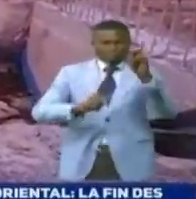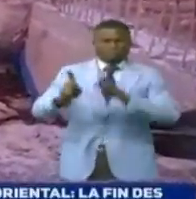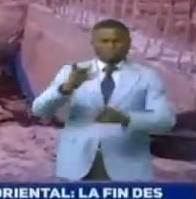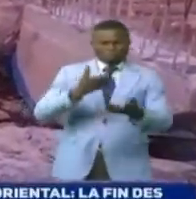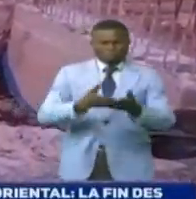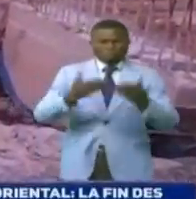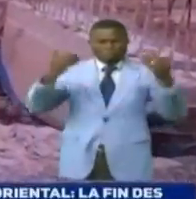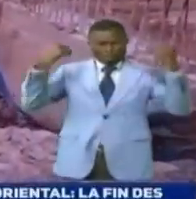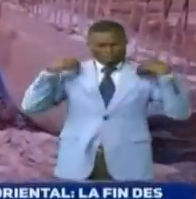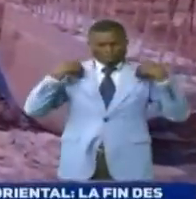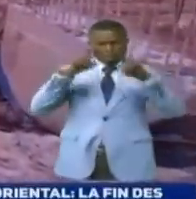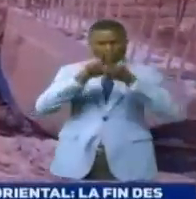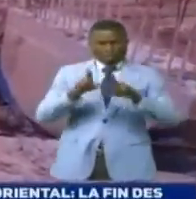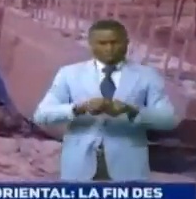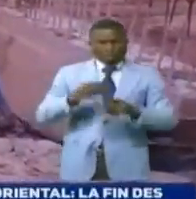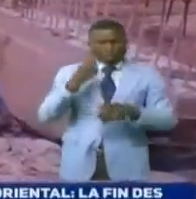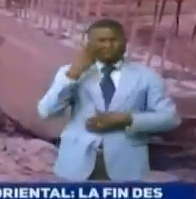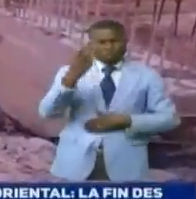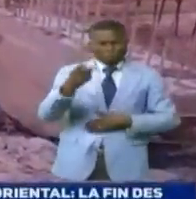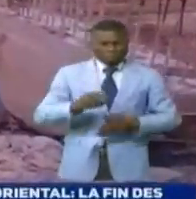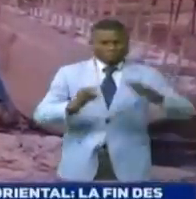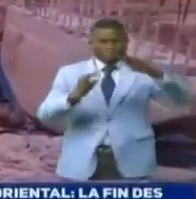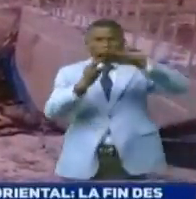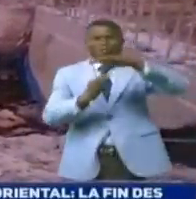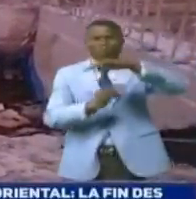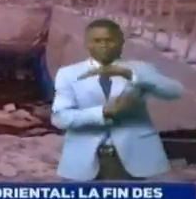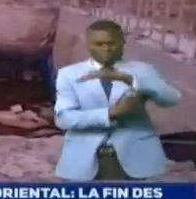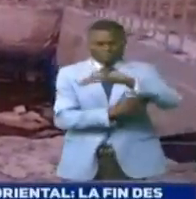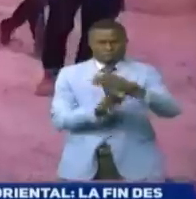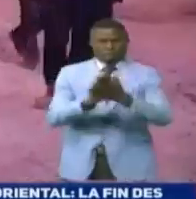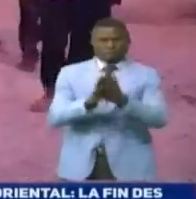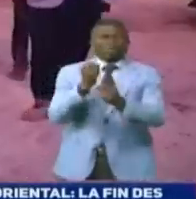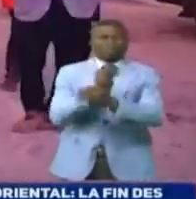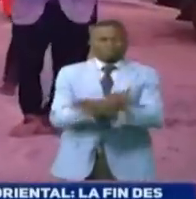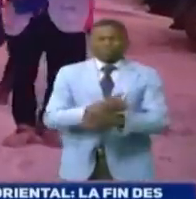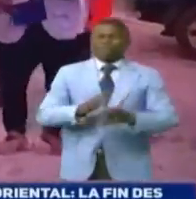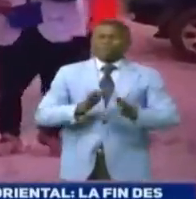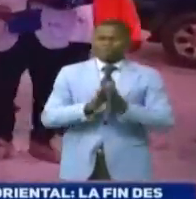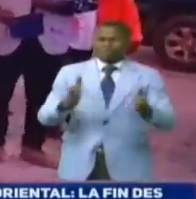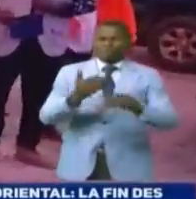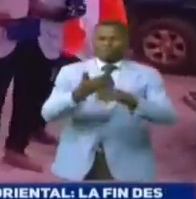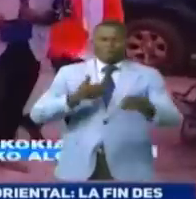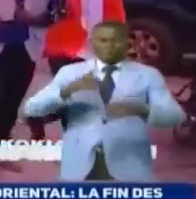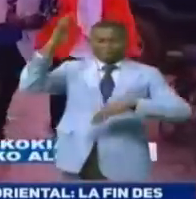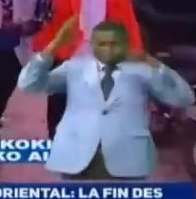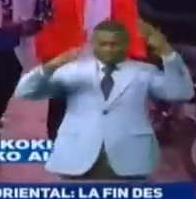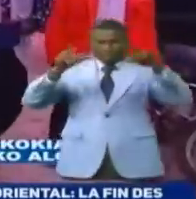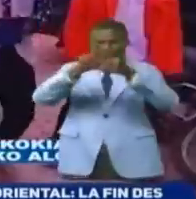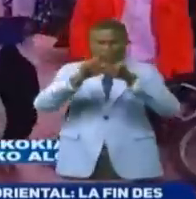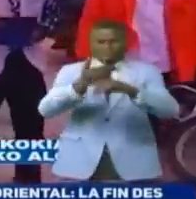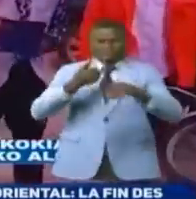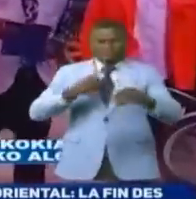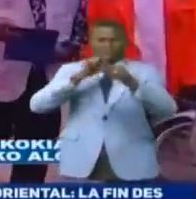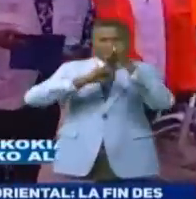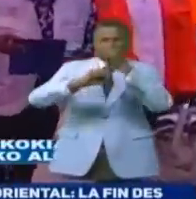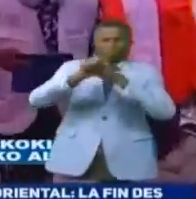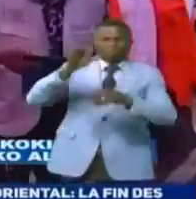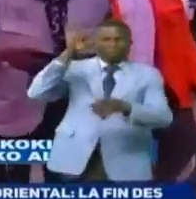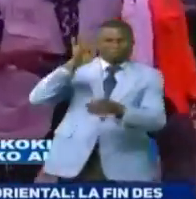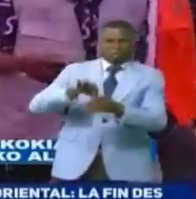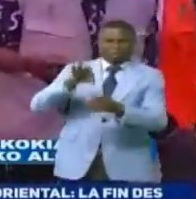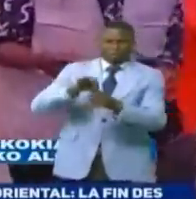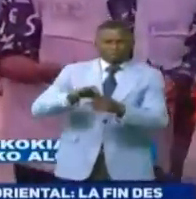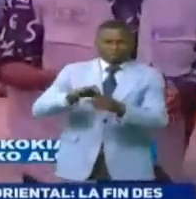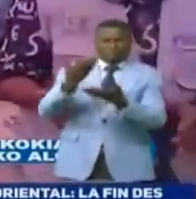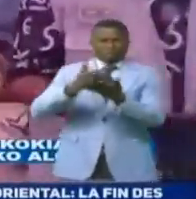des autorités est celui de voir ce pont totalement fini avant la saison des pluies et avant la campagne électorale dans